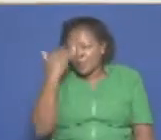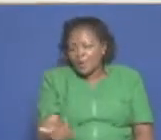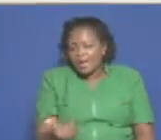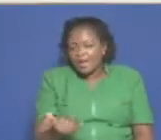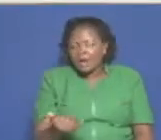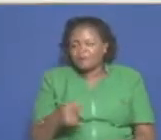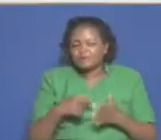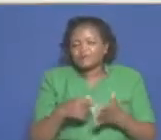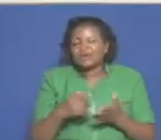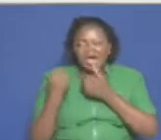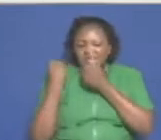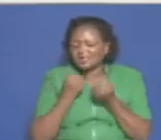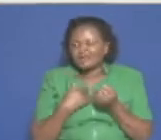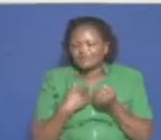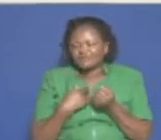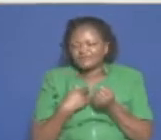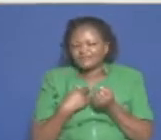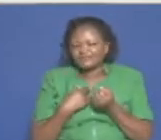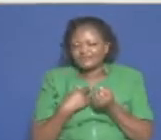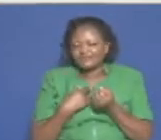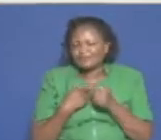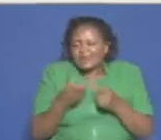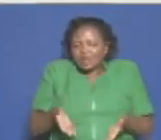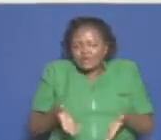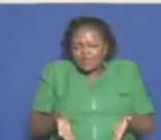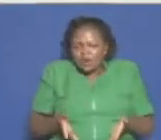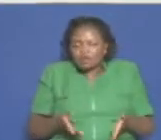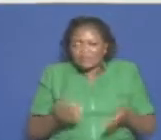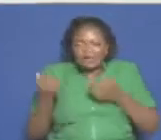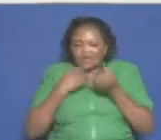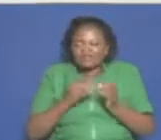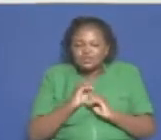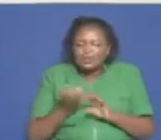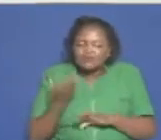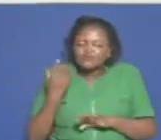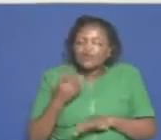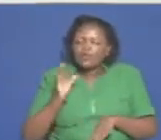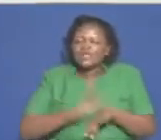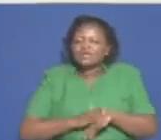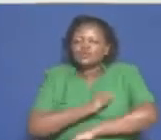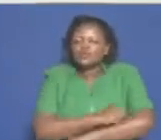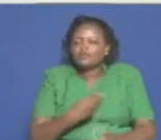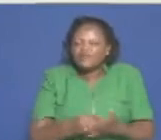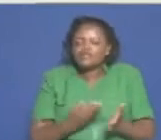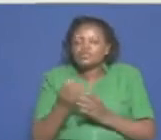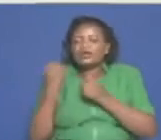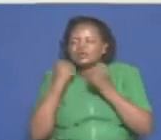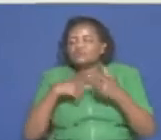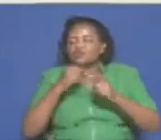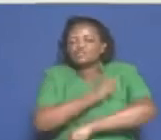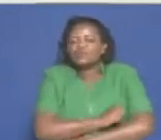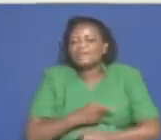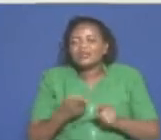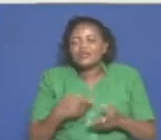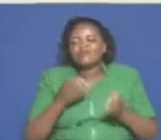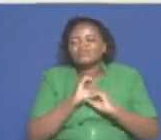miwa. Saizi hakuna miwa. Na hiyo ndiyo ilikuwa chances za sisi kusoma, yani kusoma. Tunapata school fees ndio watu waende shule. Tunapata saizi mtu angependa kusoma